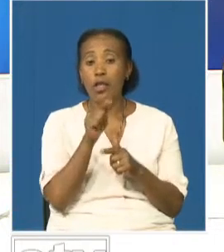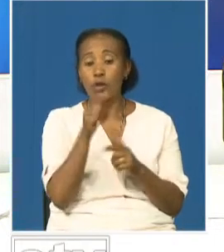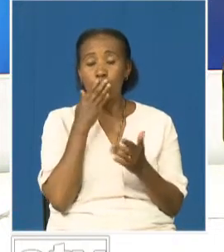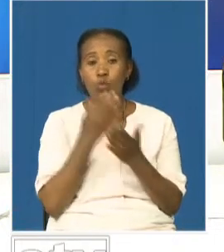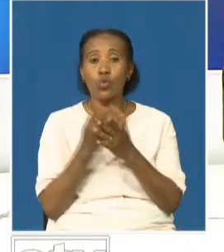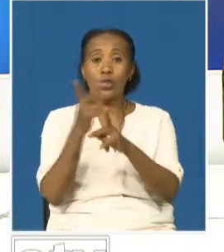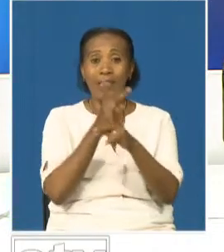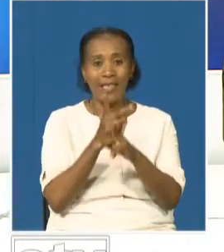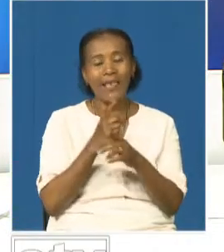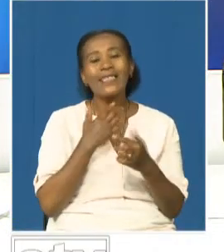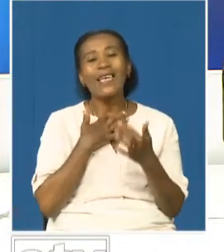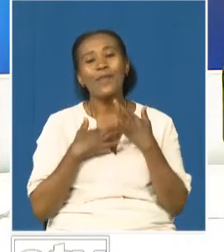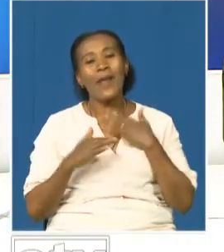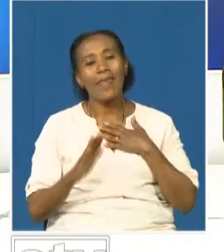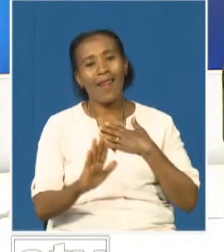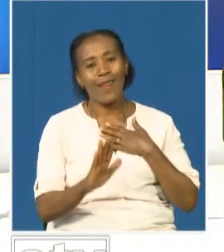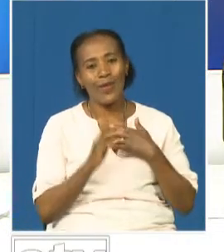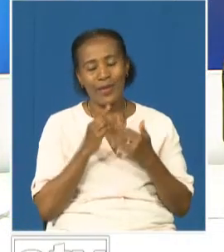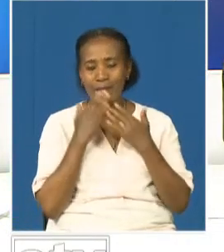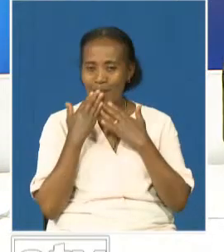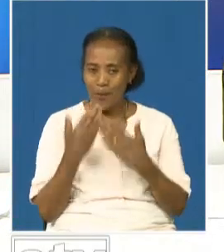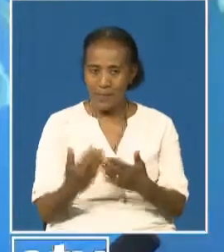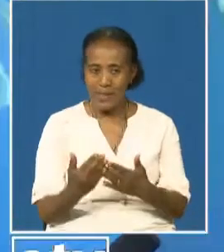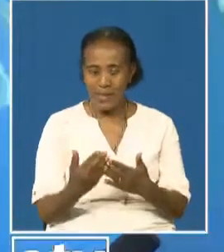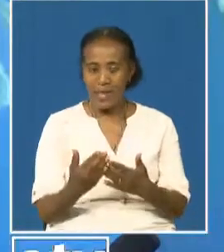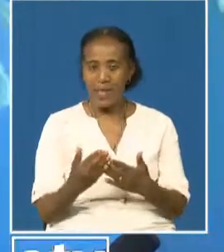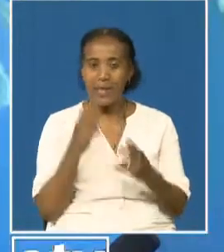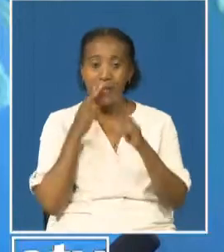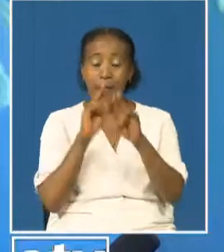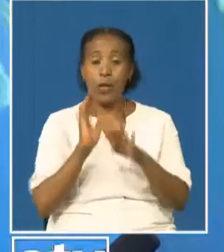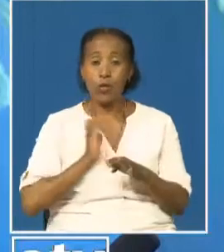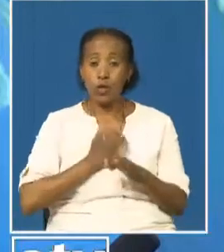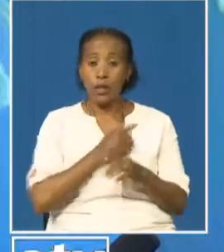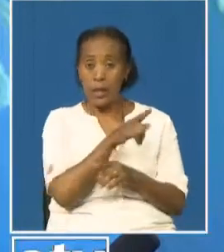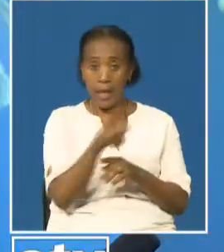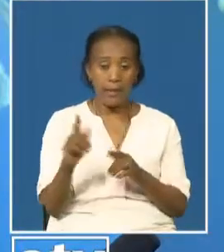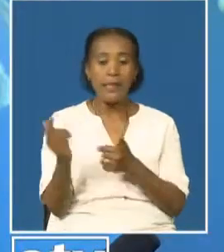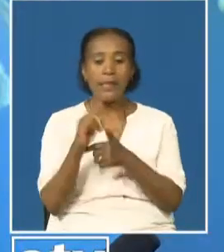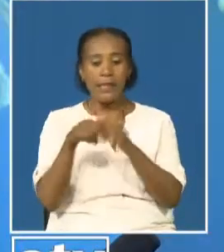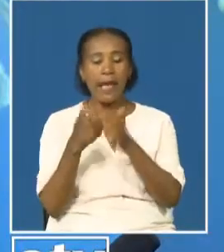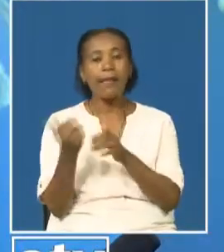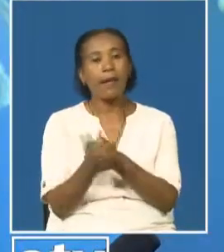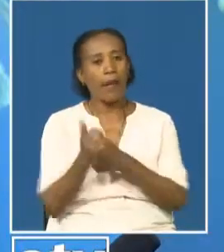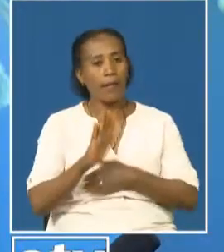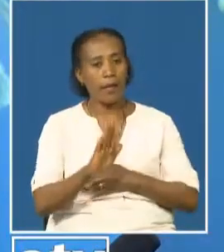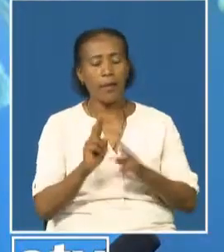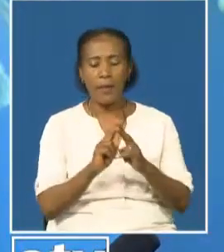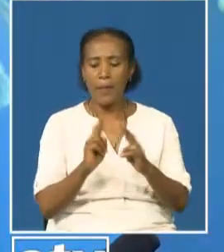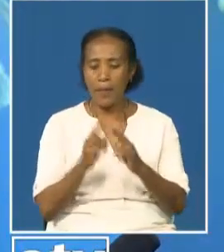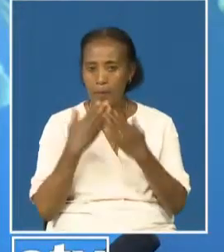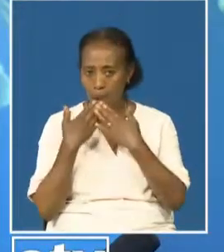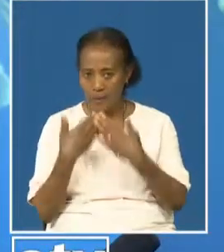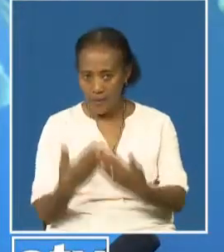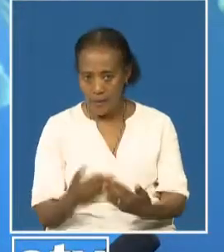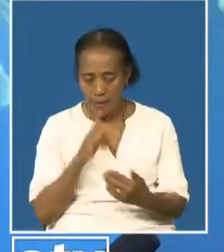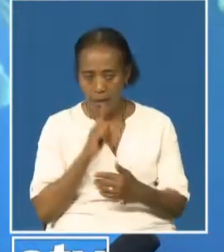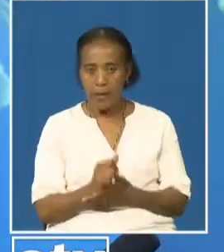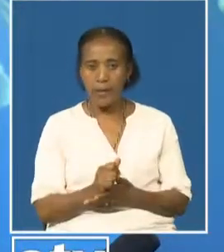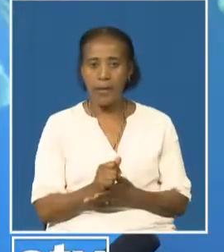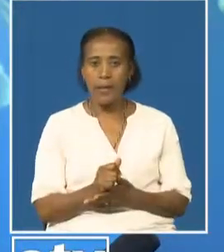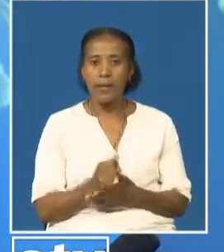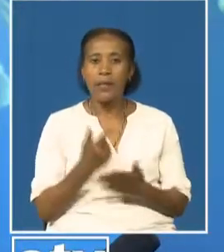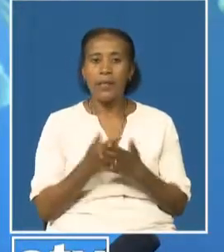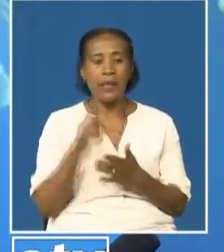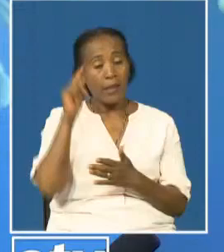ጥሩ የጥንቃቄ ጊዜ እመኝልዎታለሁ እናመሰግናለን ተመልካቾቻችን እናንተም ስለተከታተላችሁን እጅግ በጣም አድርገን እናመሰግናለን